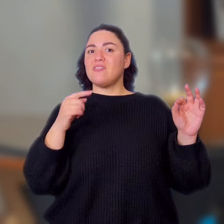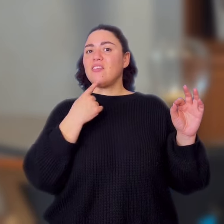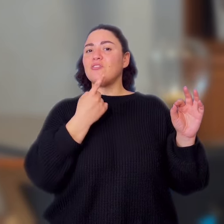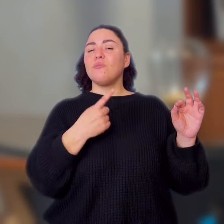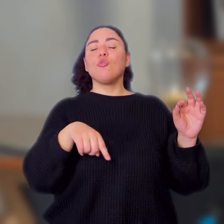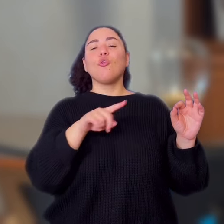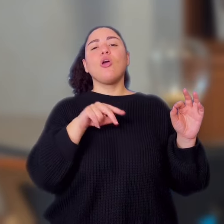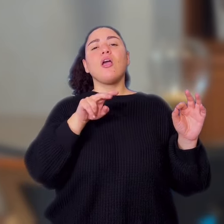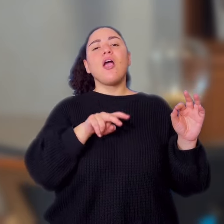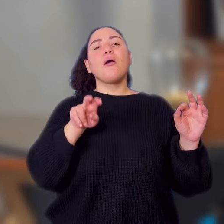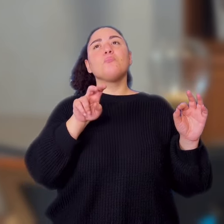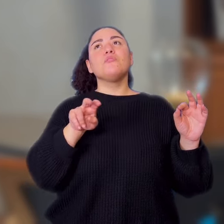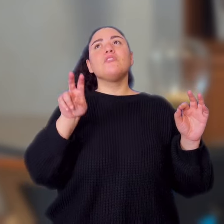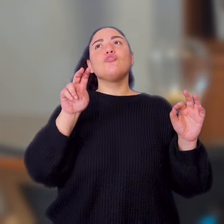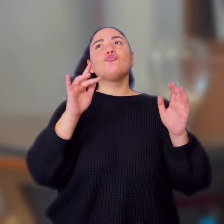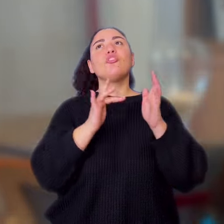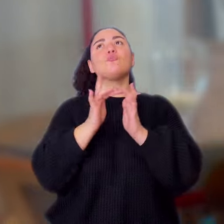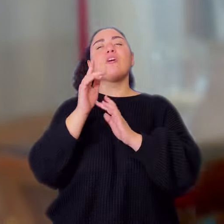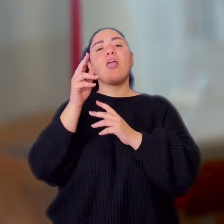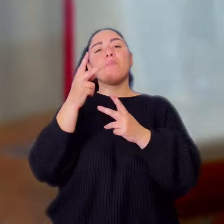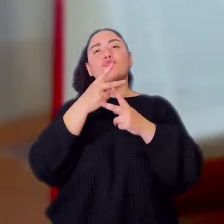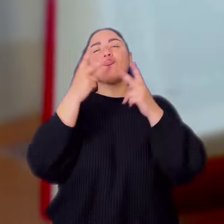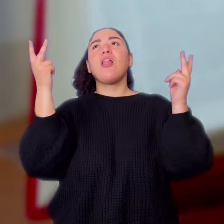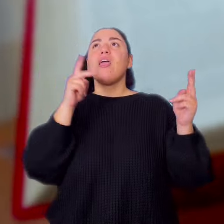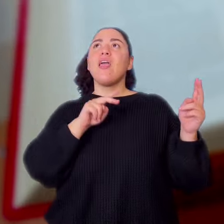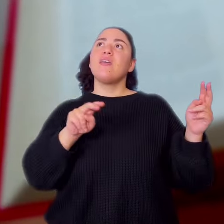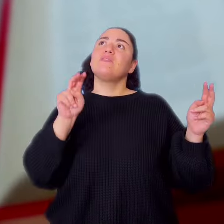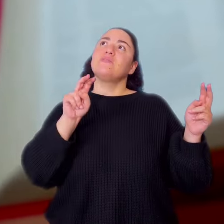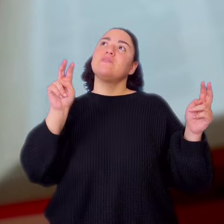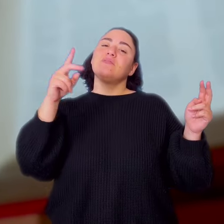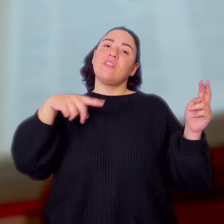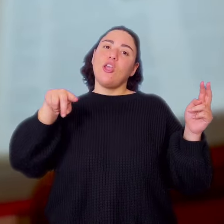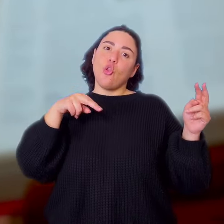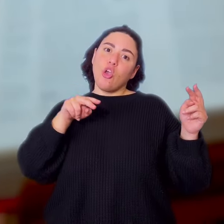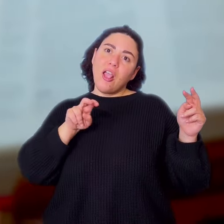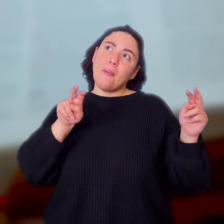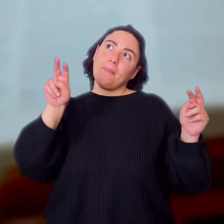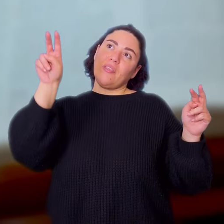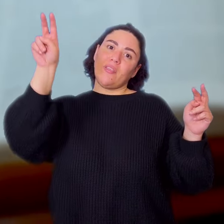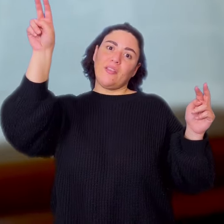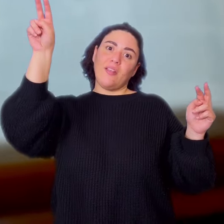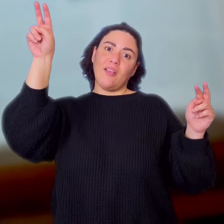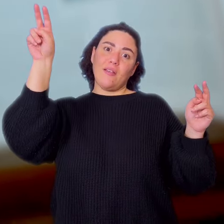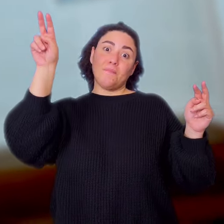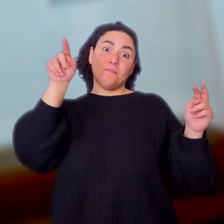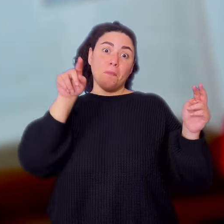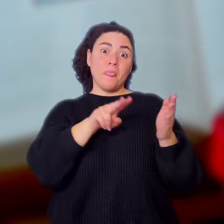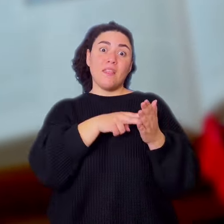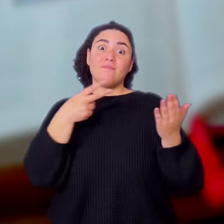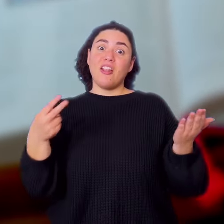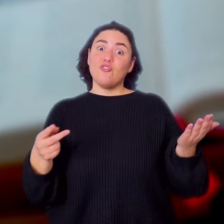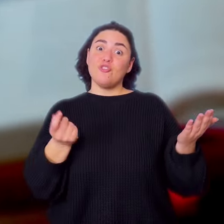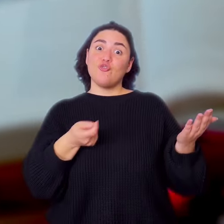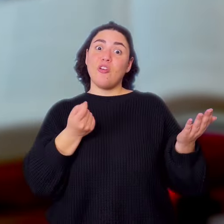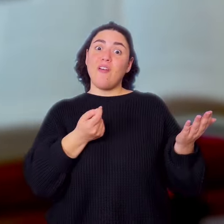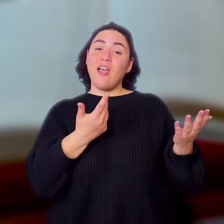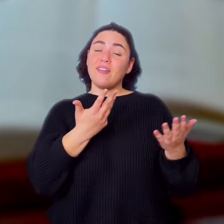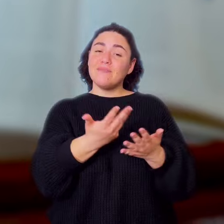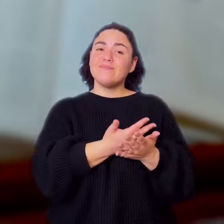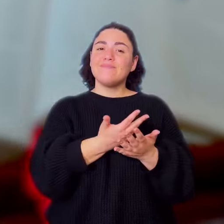la Gerusalemme Celeste e vi ricordate che l'evangelista Giovanni ci Narra di questa Gerusalemme